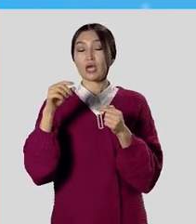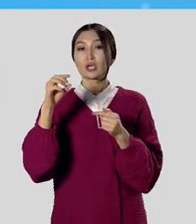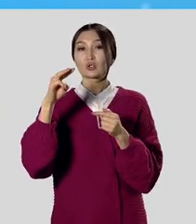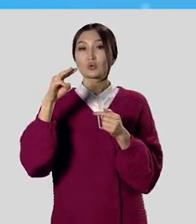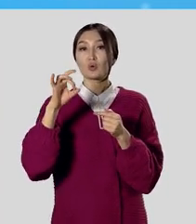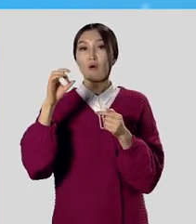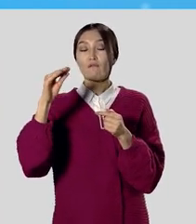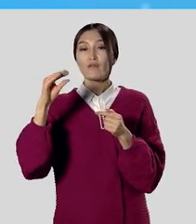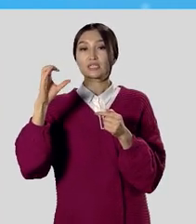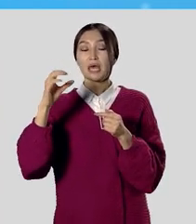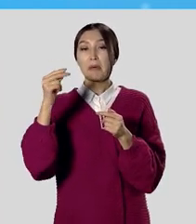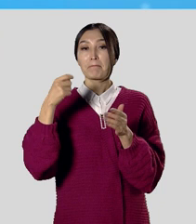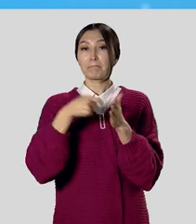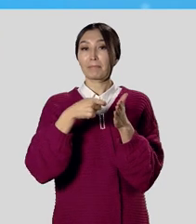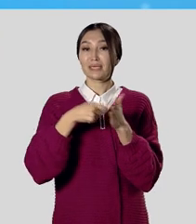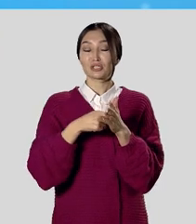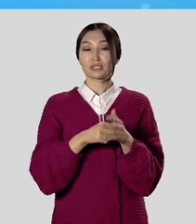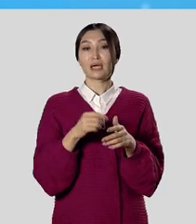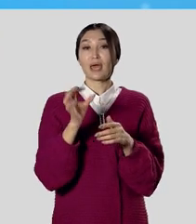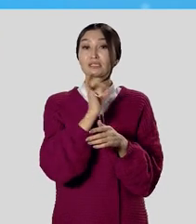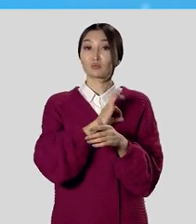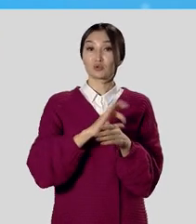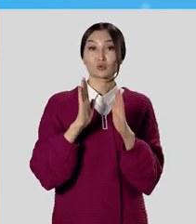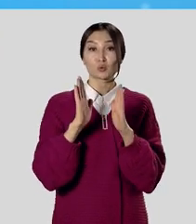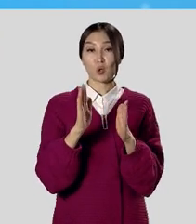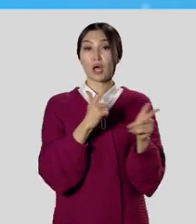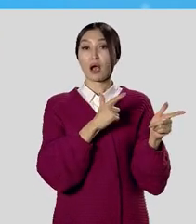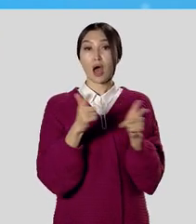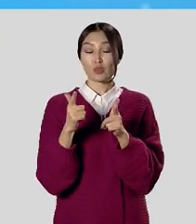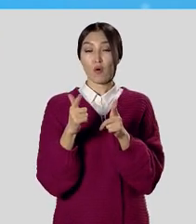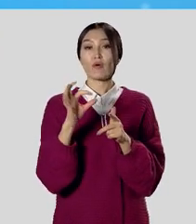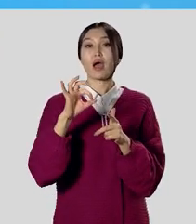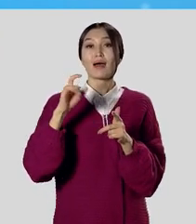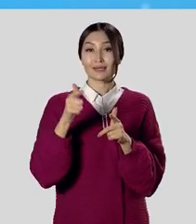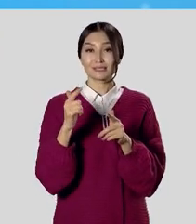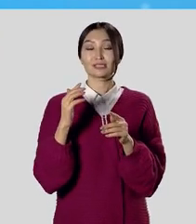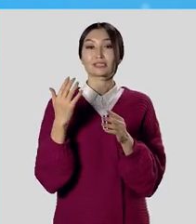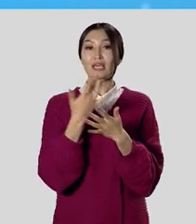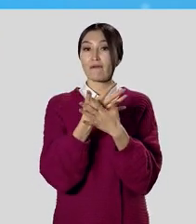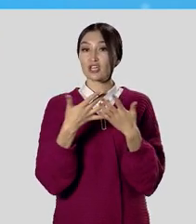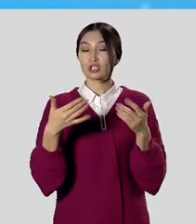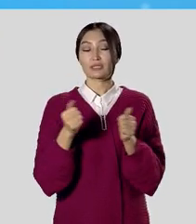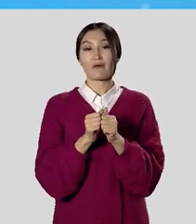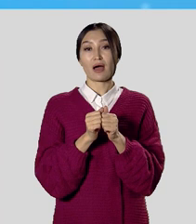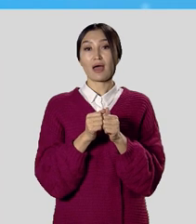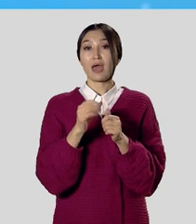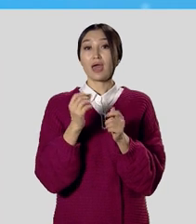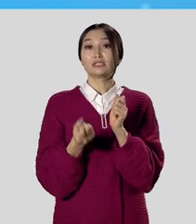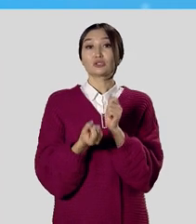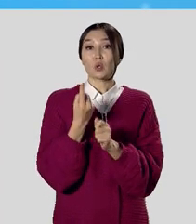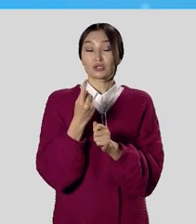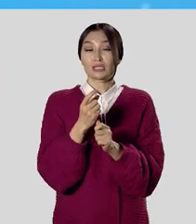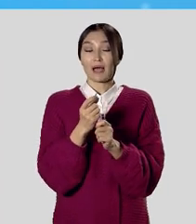пища, питание. Гетеротрофы используют только готовые органические вещества.